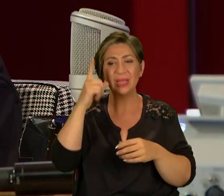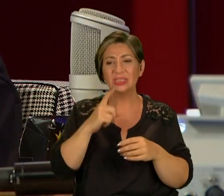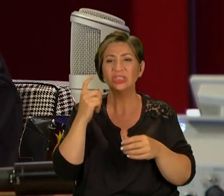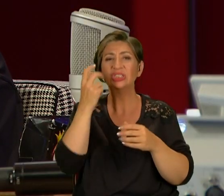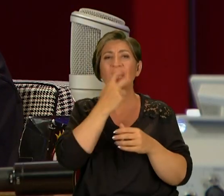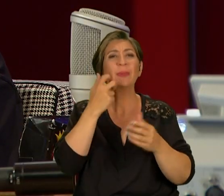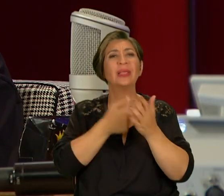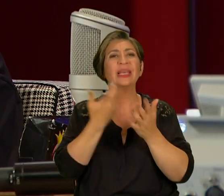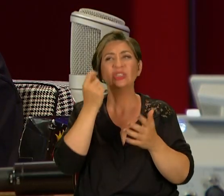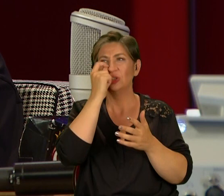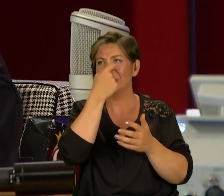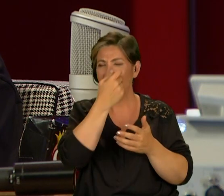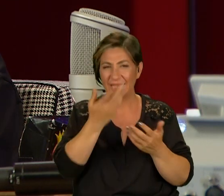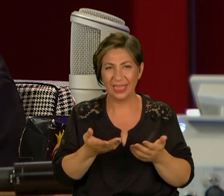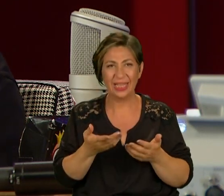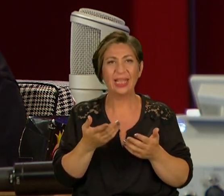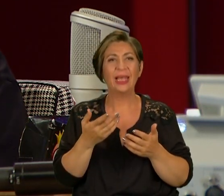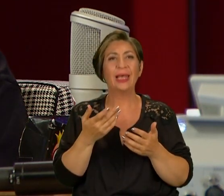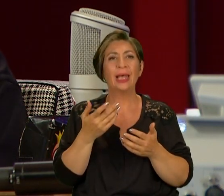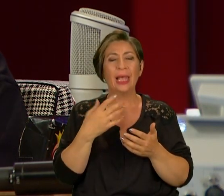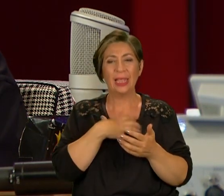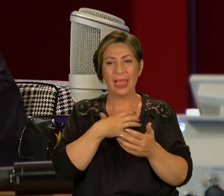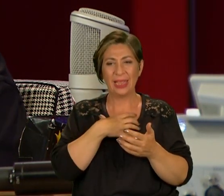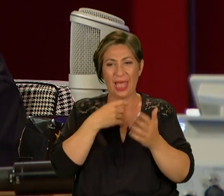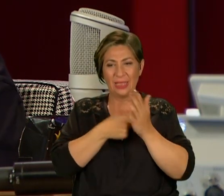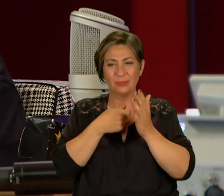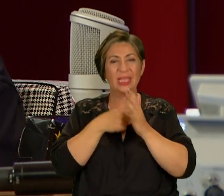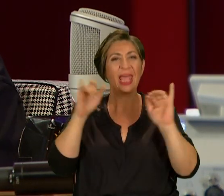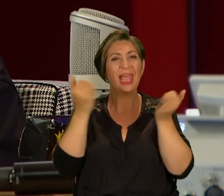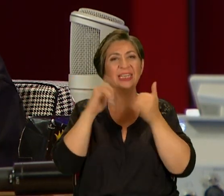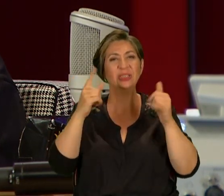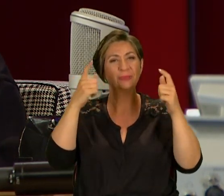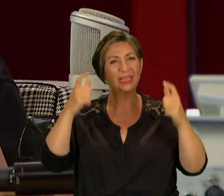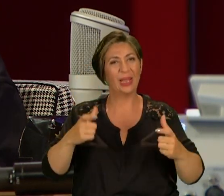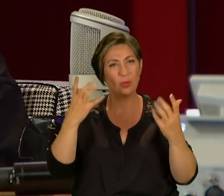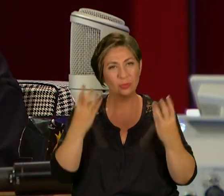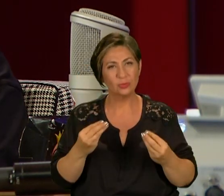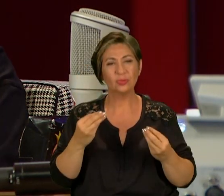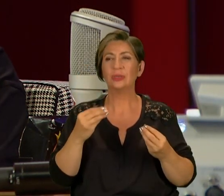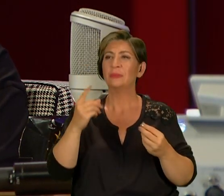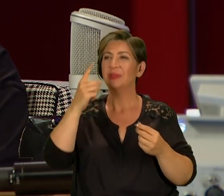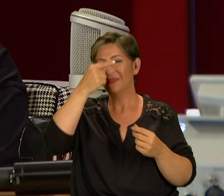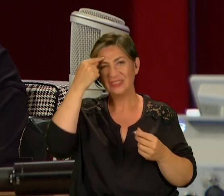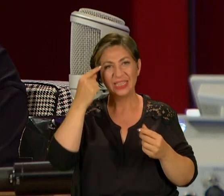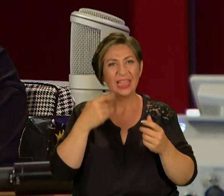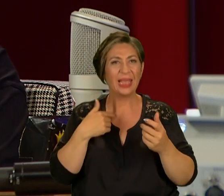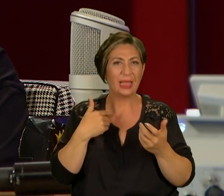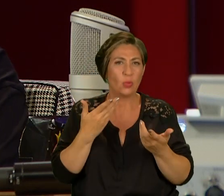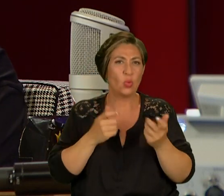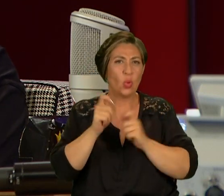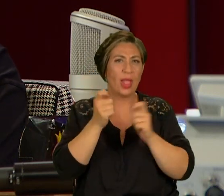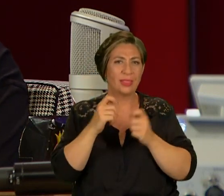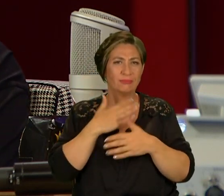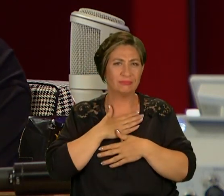şarkımın adı Çilek'ti. Beni öyle tanımışlardı. Hmm. Böyle bir kendi adımıza eğleneceğimiz bir yer olsun diye karşımıza çıkan bir fırsatı değerlendirmiştik